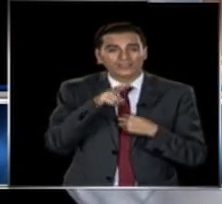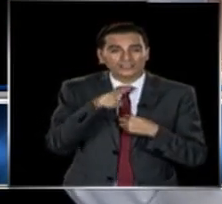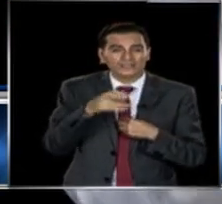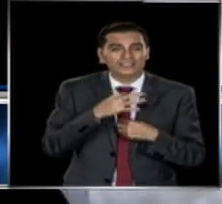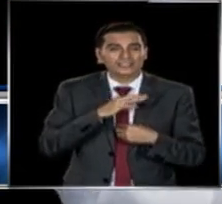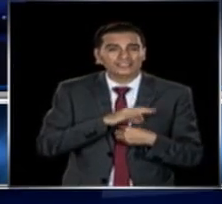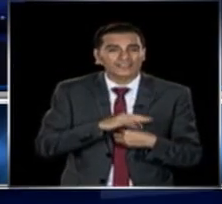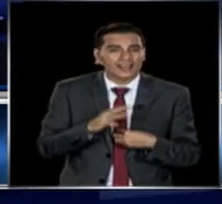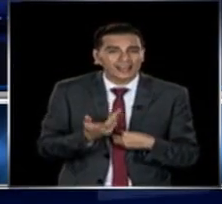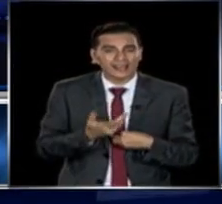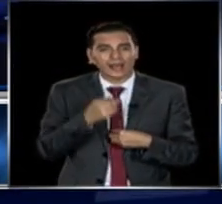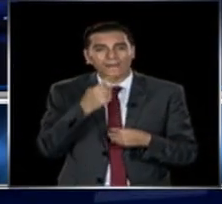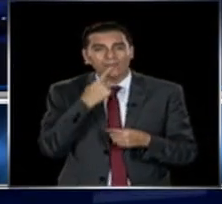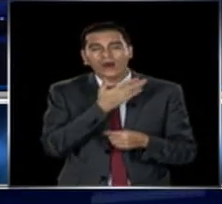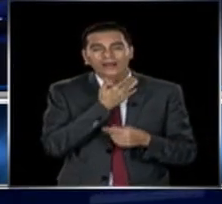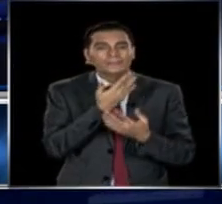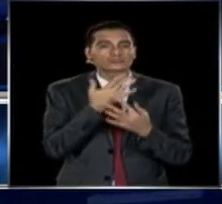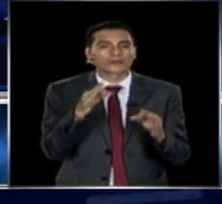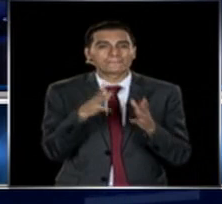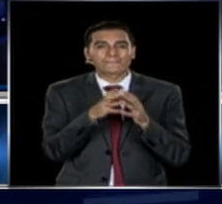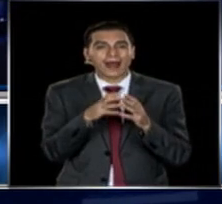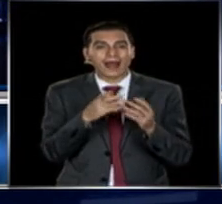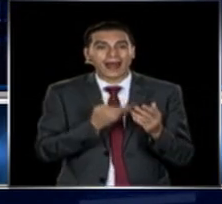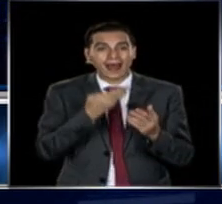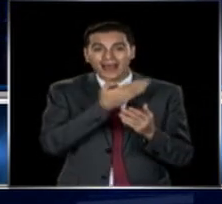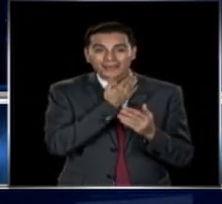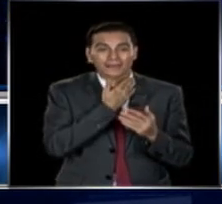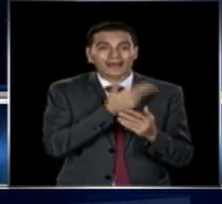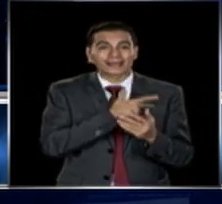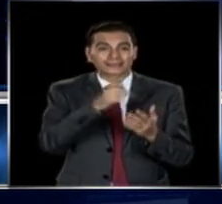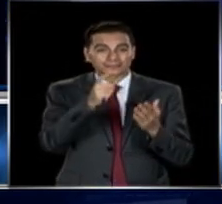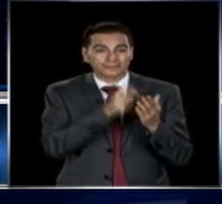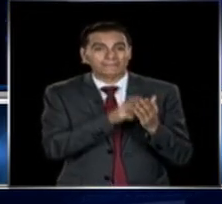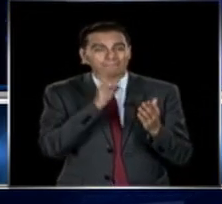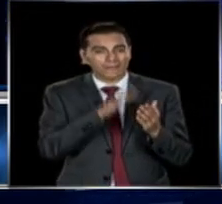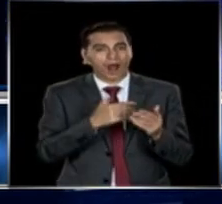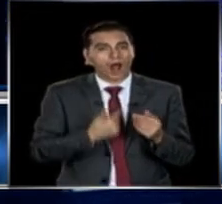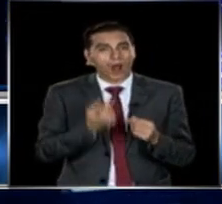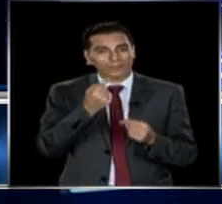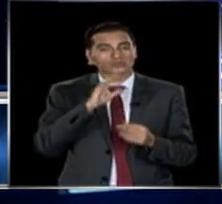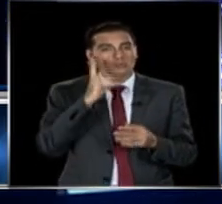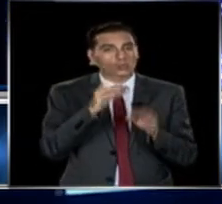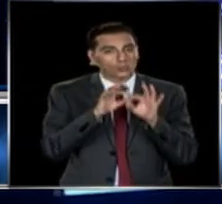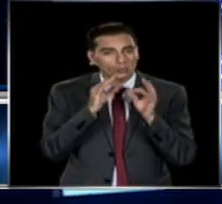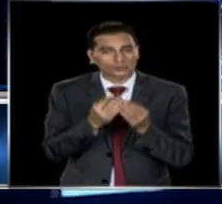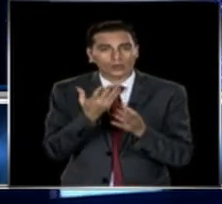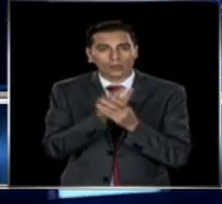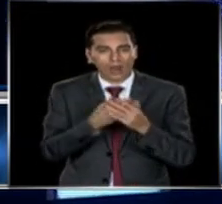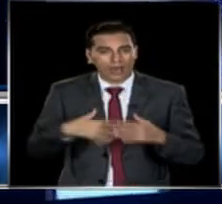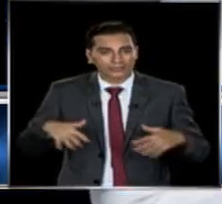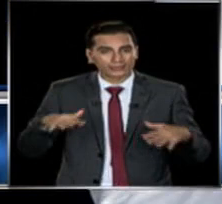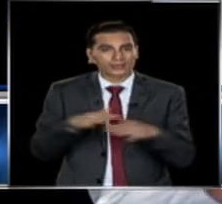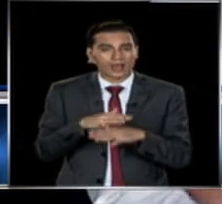الخدمات المتكاملة. فإحنا بنعد وبطلب منكم ومن ولادنا ومن أسرهم، وإن